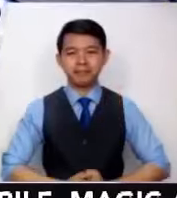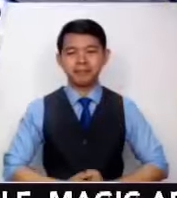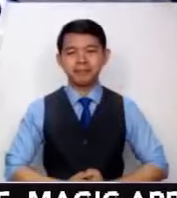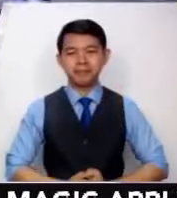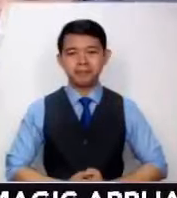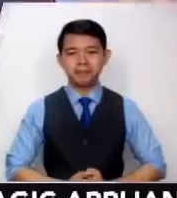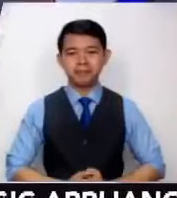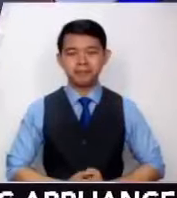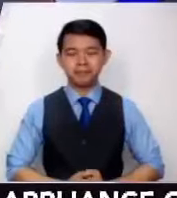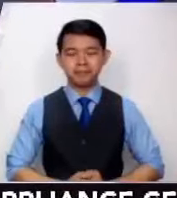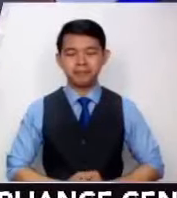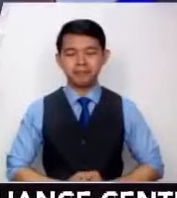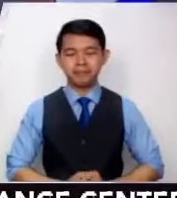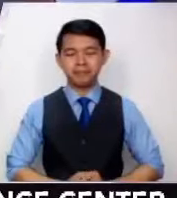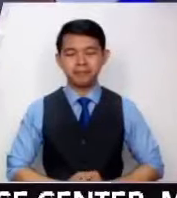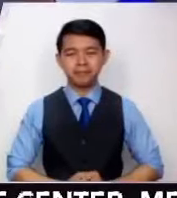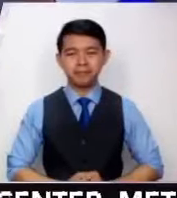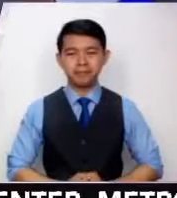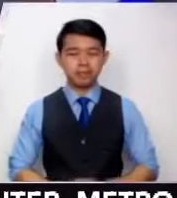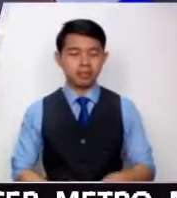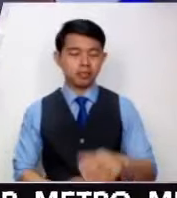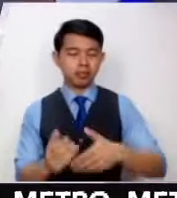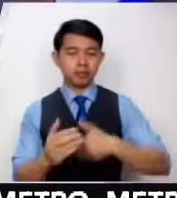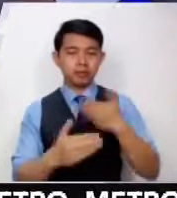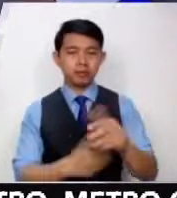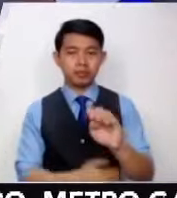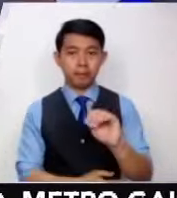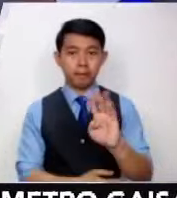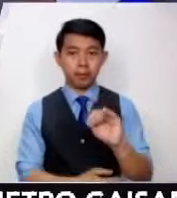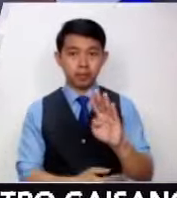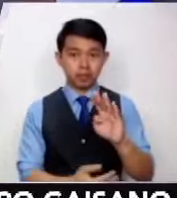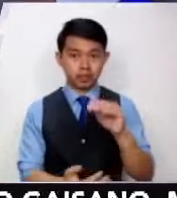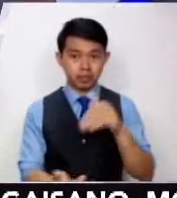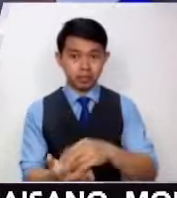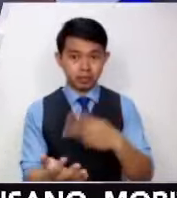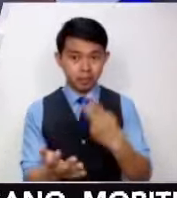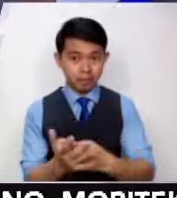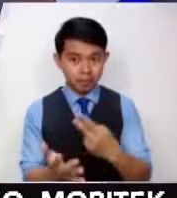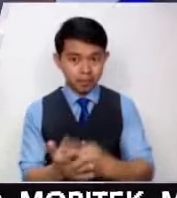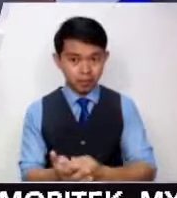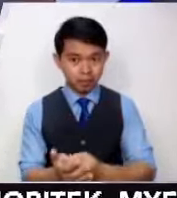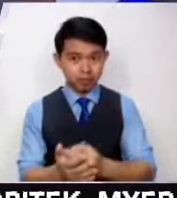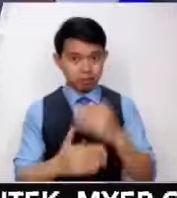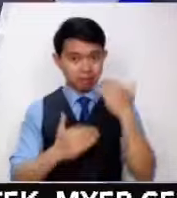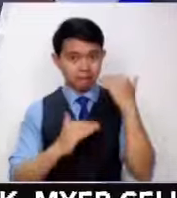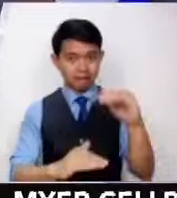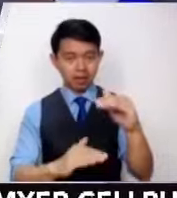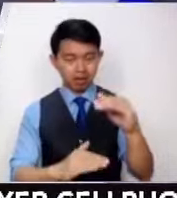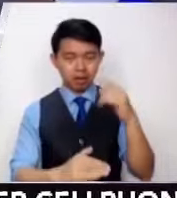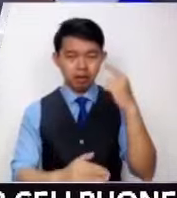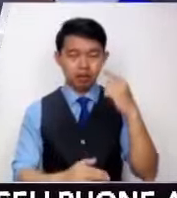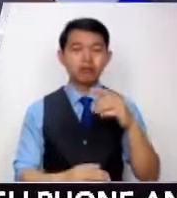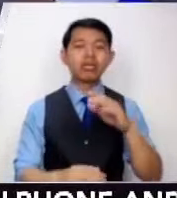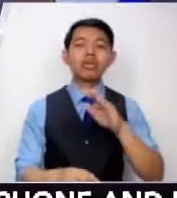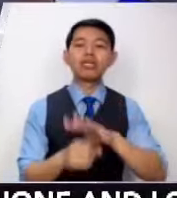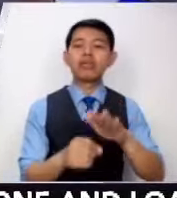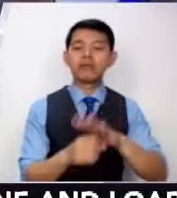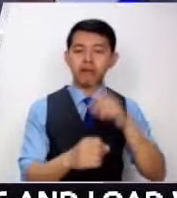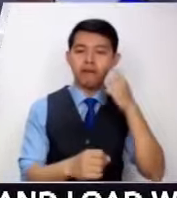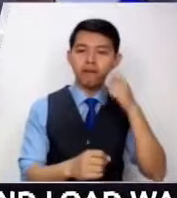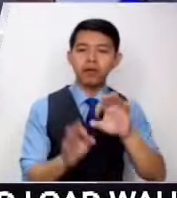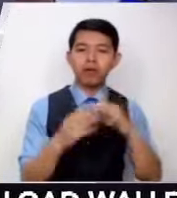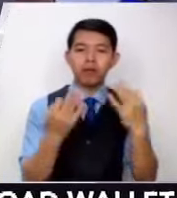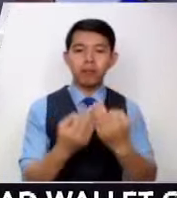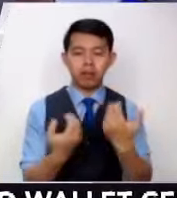Halos 14,000 pesos, sapat na raw yan bilang panggastos kada buwan ng pamilyang may limang miyembro at ayon yan sa Philippine